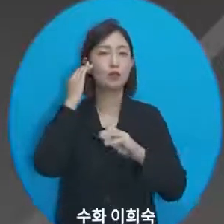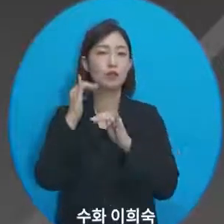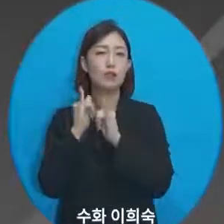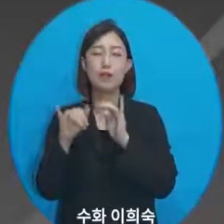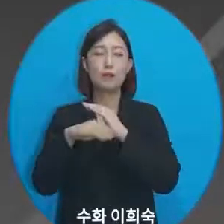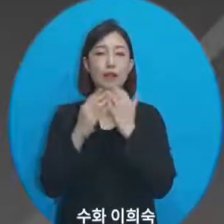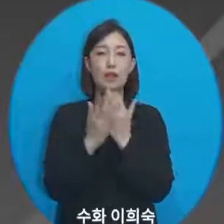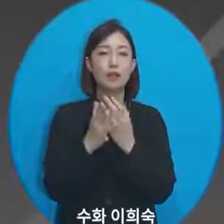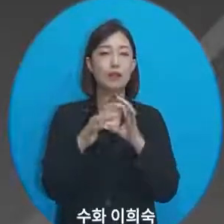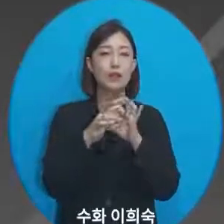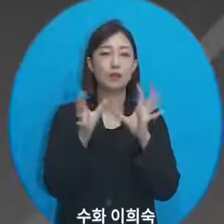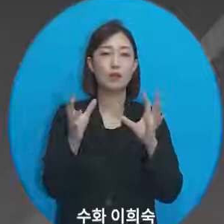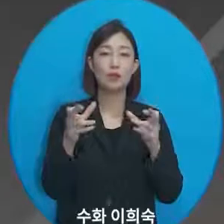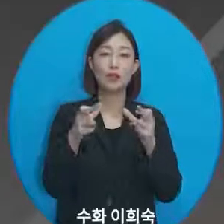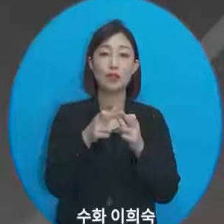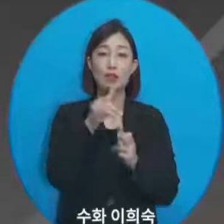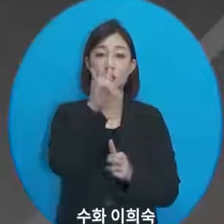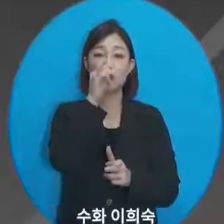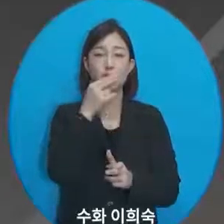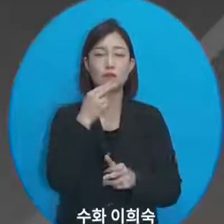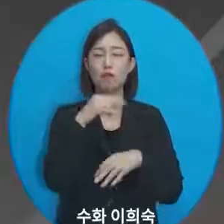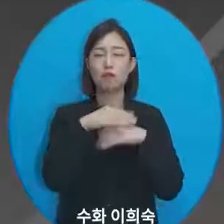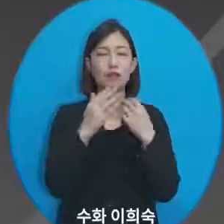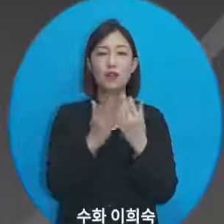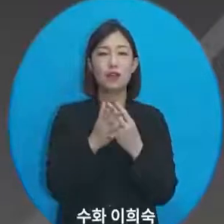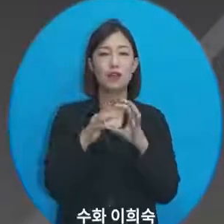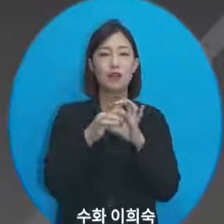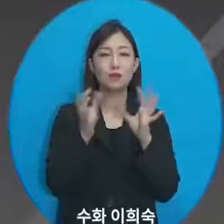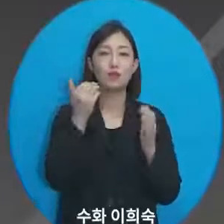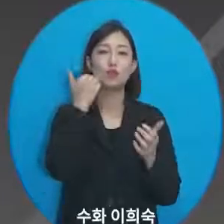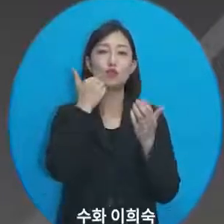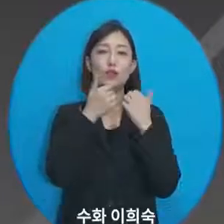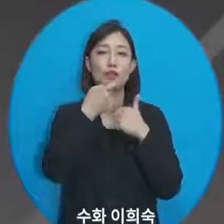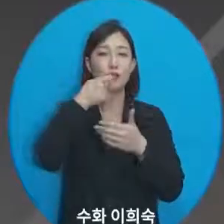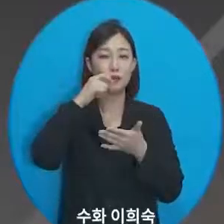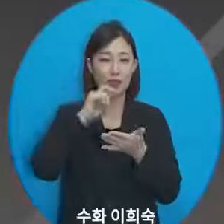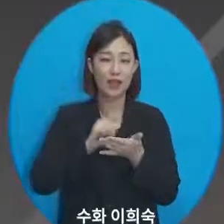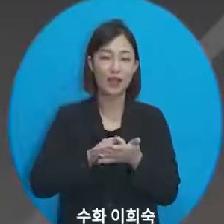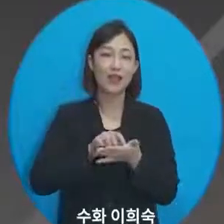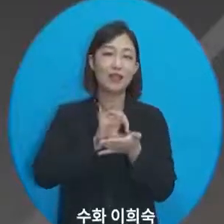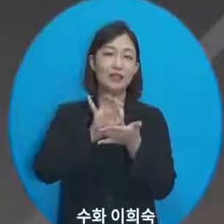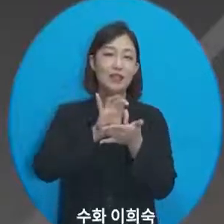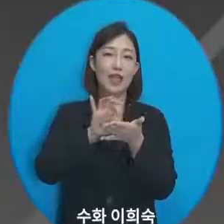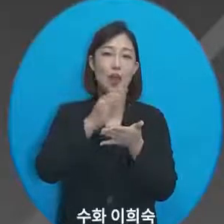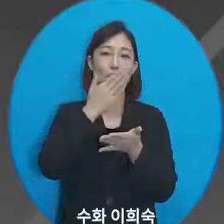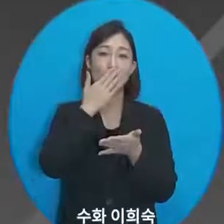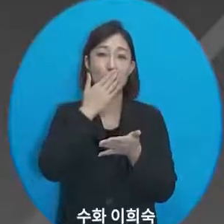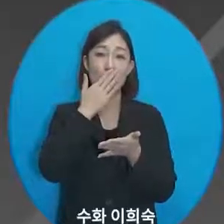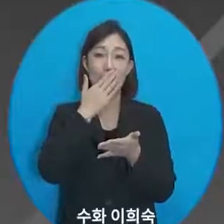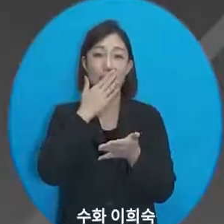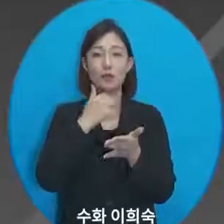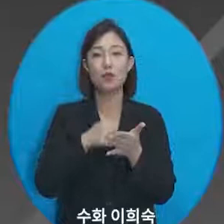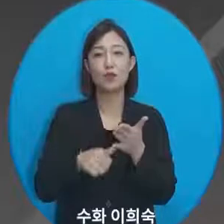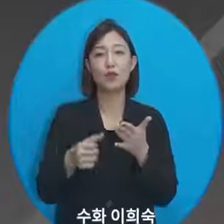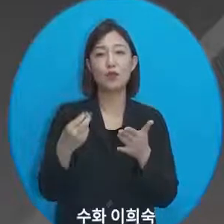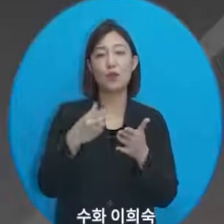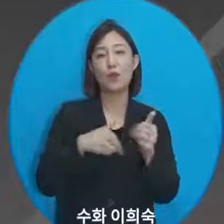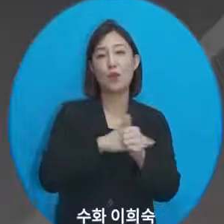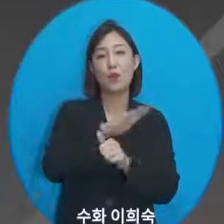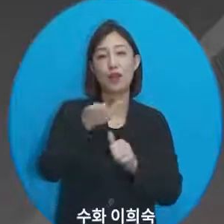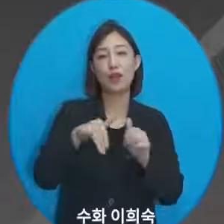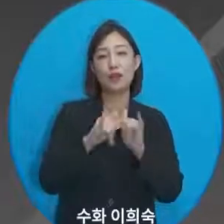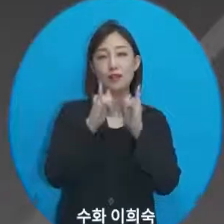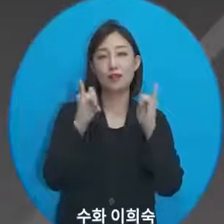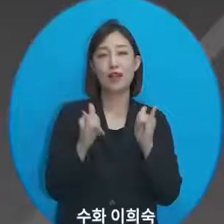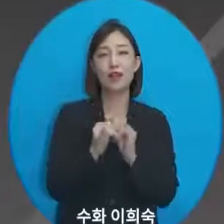심지어 장애의 유무에도 상관없이 누구나 손쉽게 쓸 수 있는 제품 및 사회 환경을